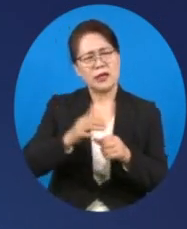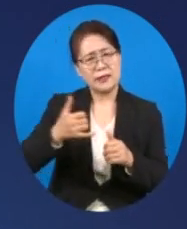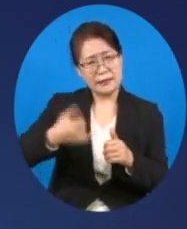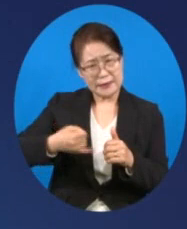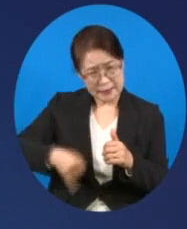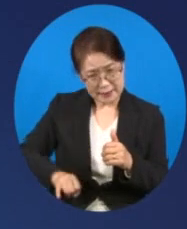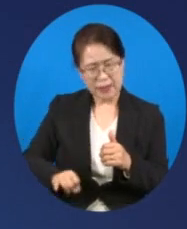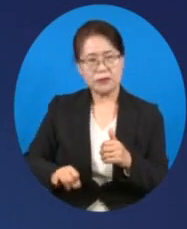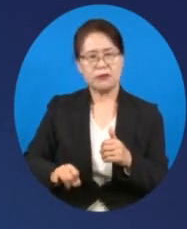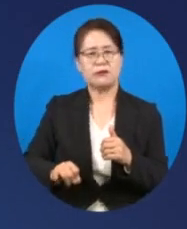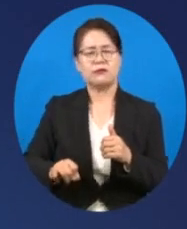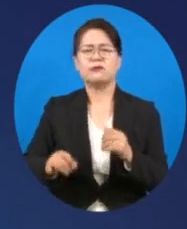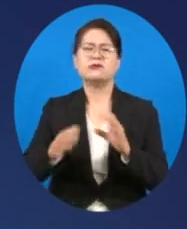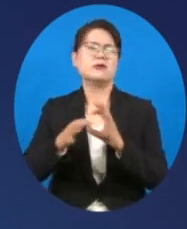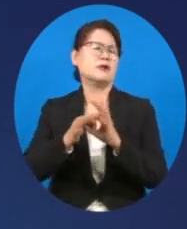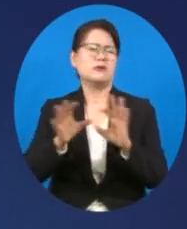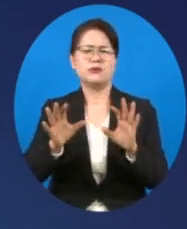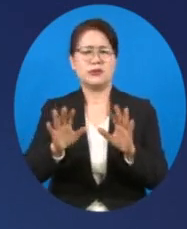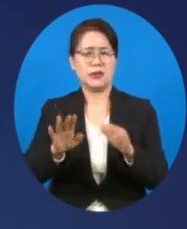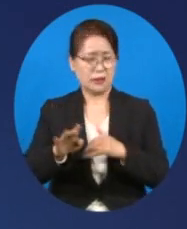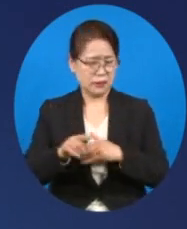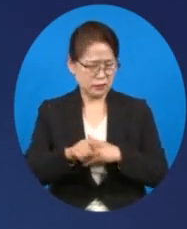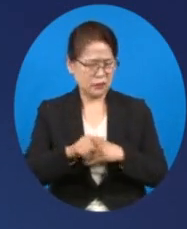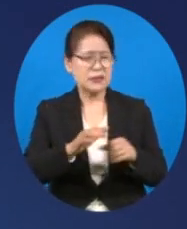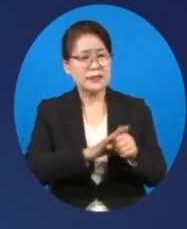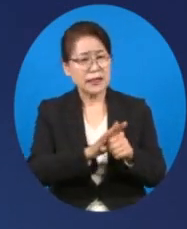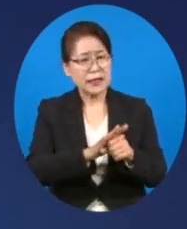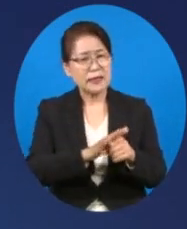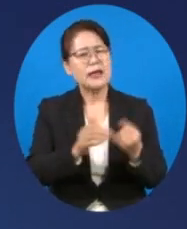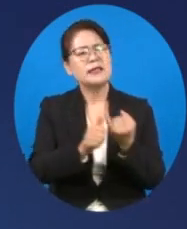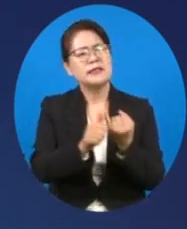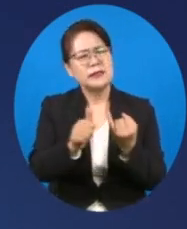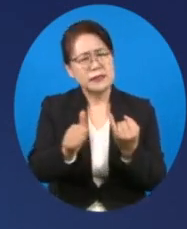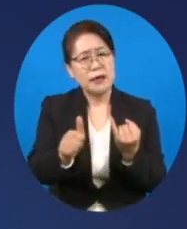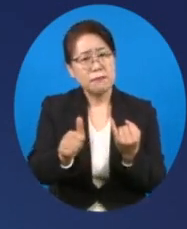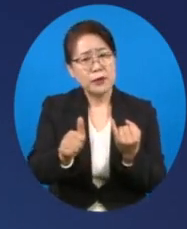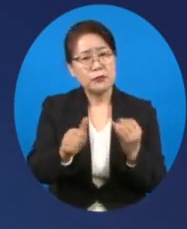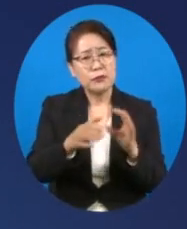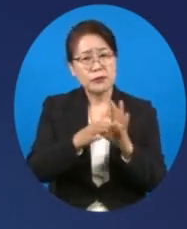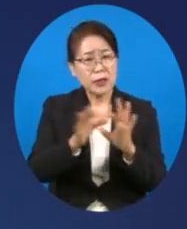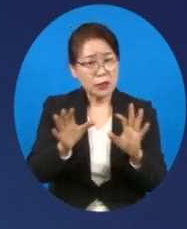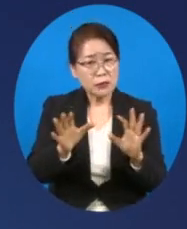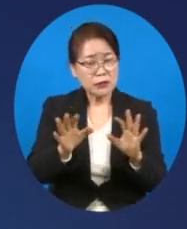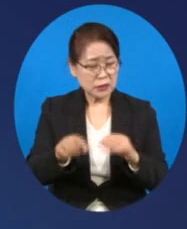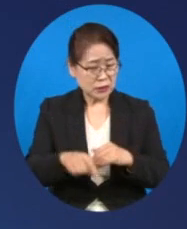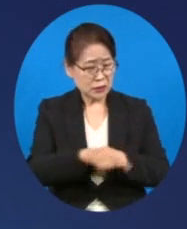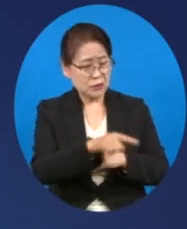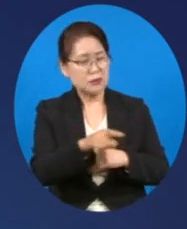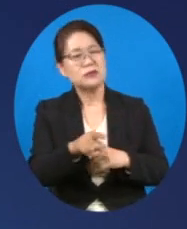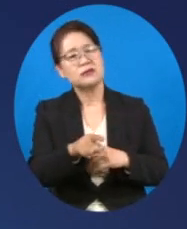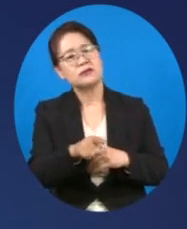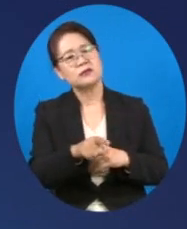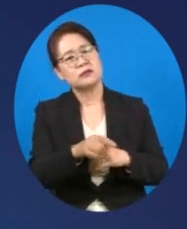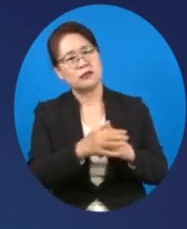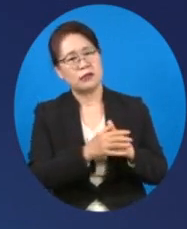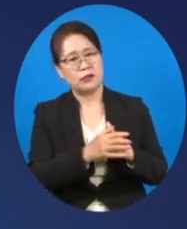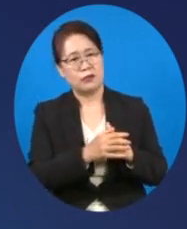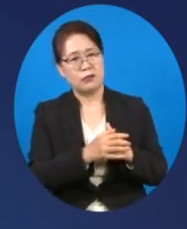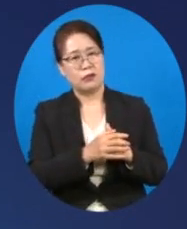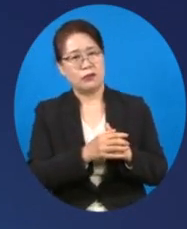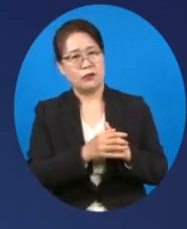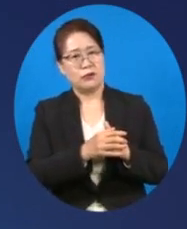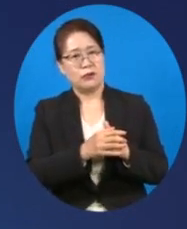사랑하는 나의 자녀라고 할지라도 내가 그토록 사랑하는 나의 남편이라고 할지라도 내가 그에게